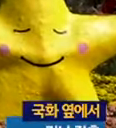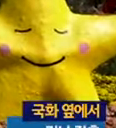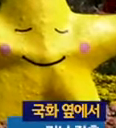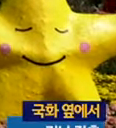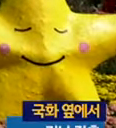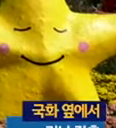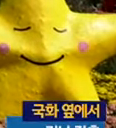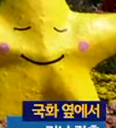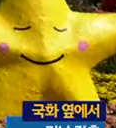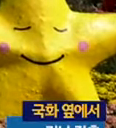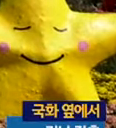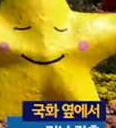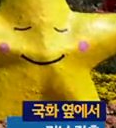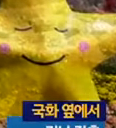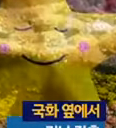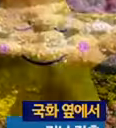으